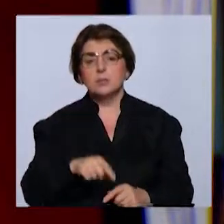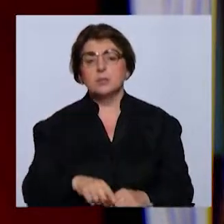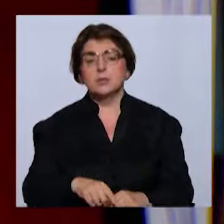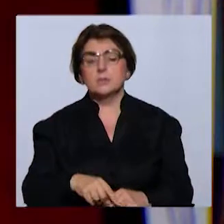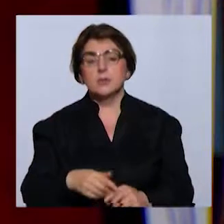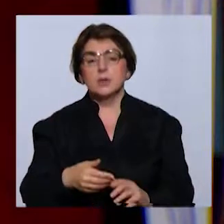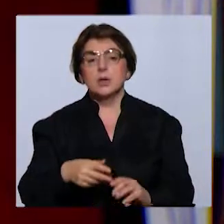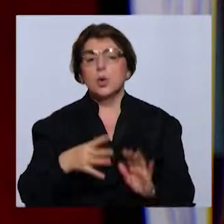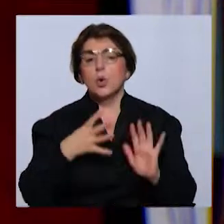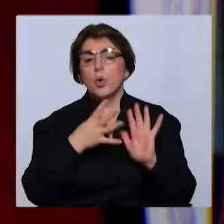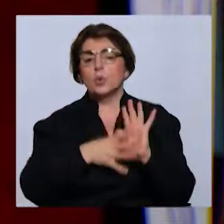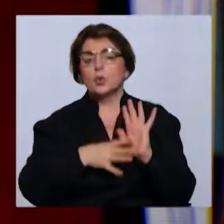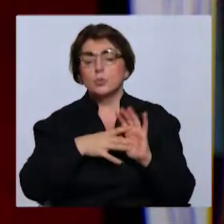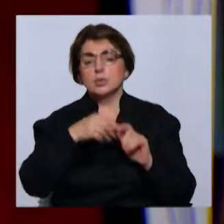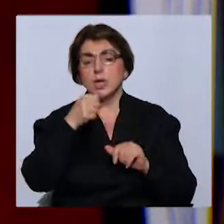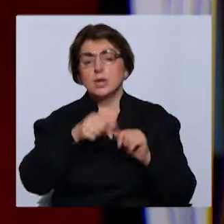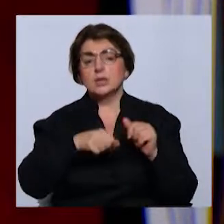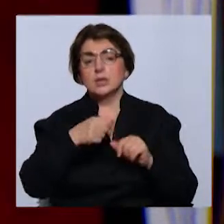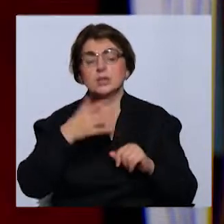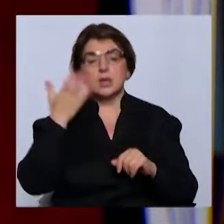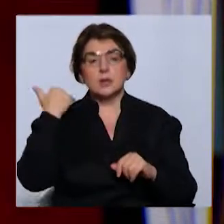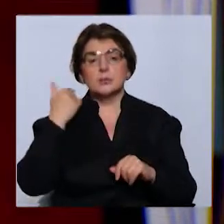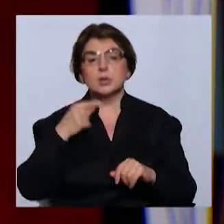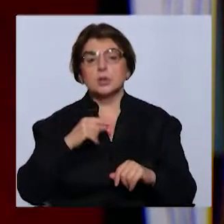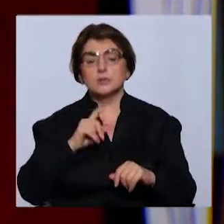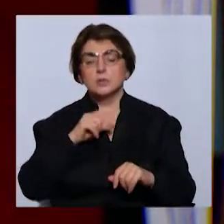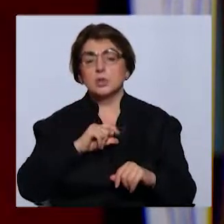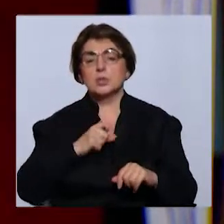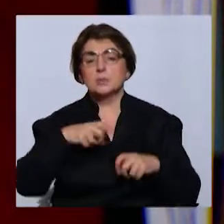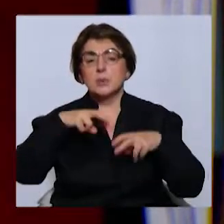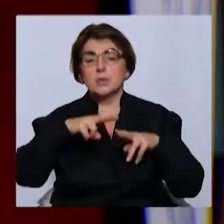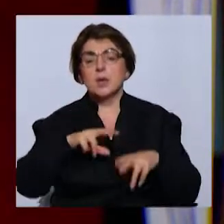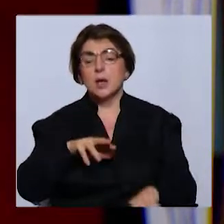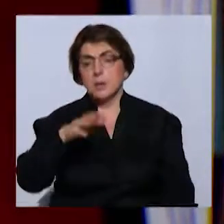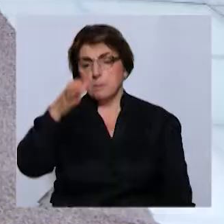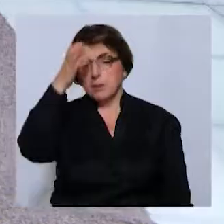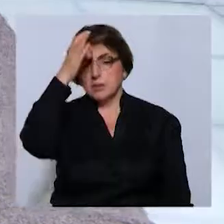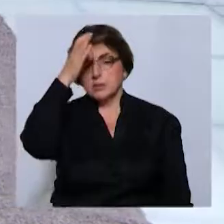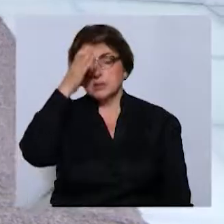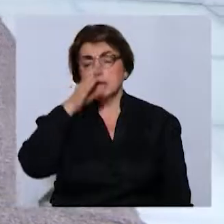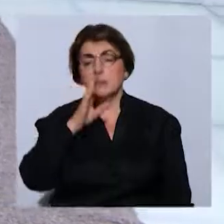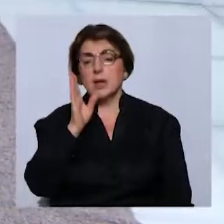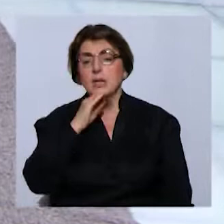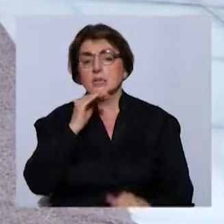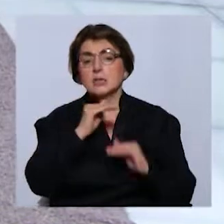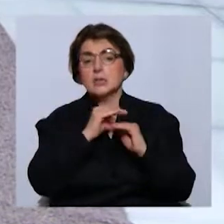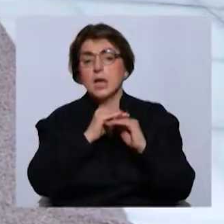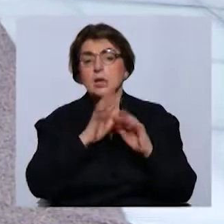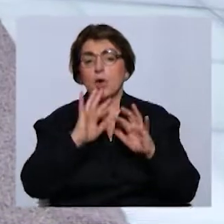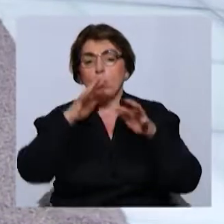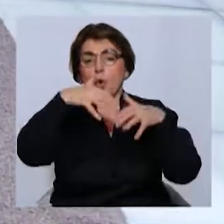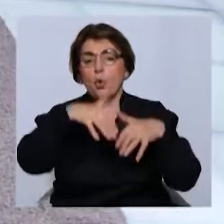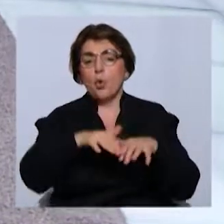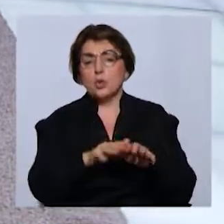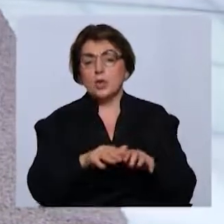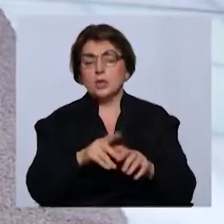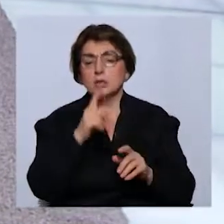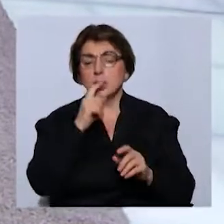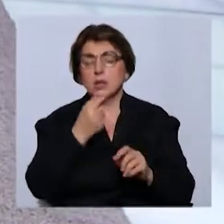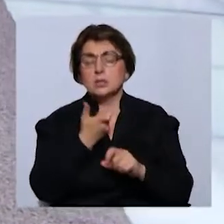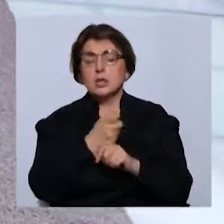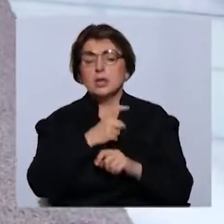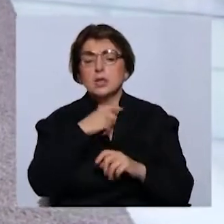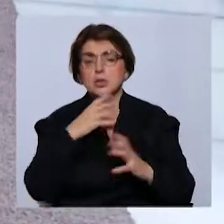გასული საუკუნის 90-იან წლებში ოკეანოგრაფმა ჩარლზ მურმა წყნა ოკეანეში აღმოაჩინა უზარმაზარი ნაგავის